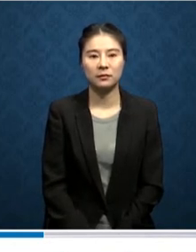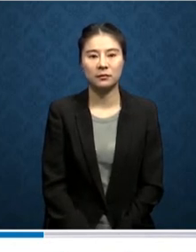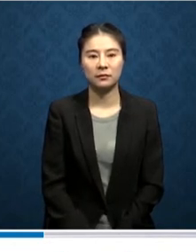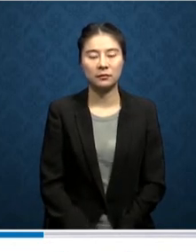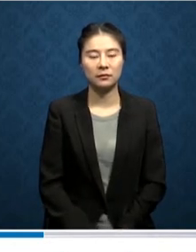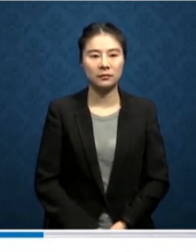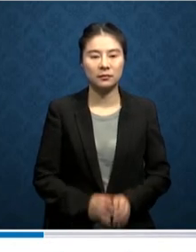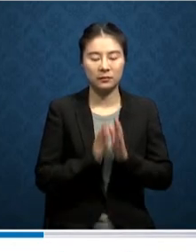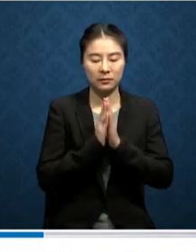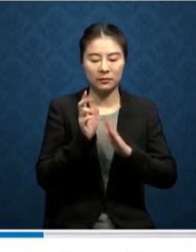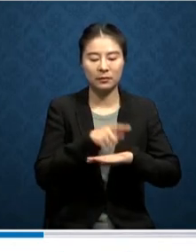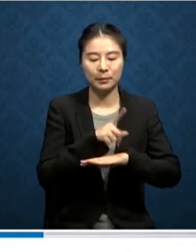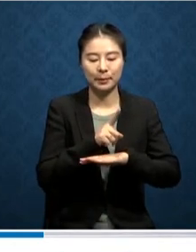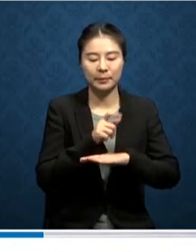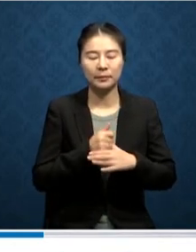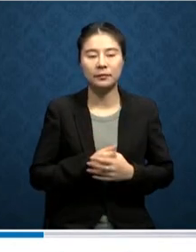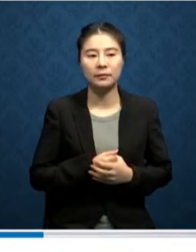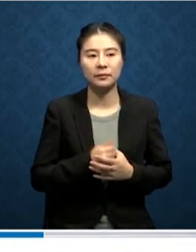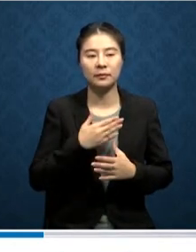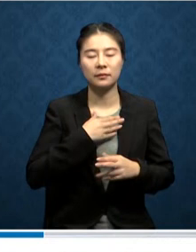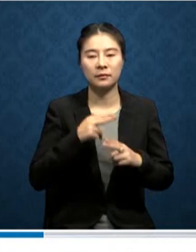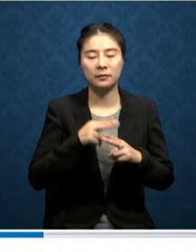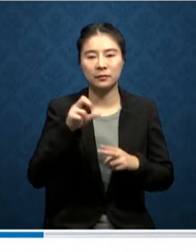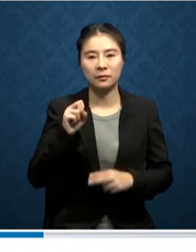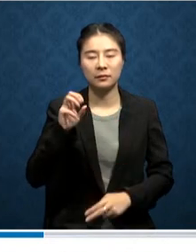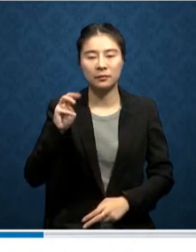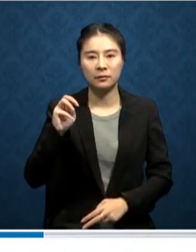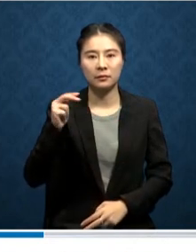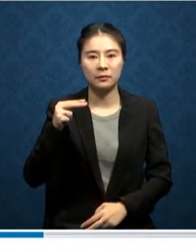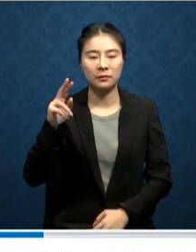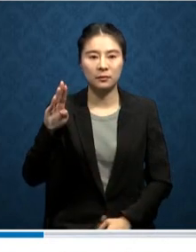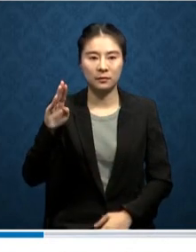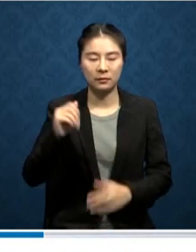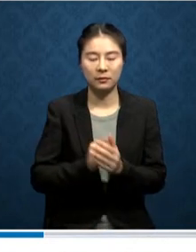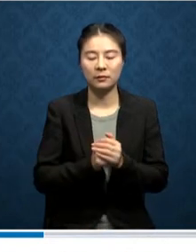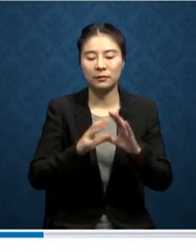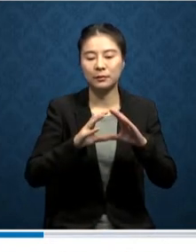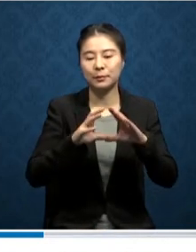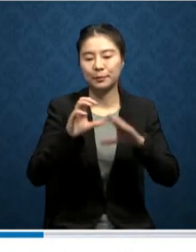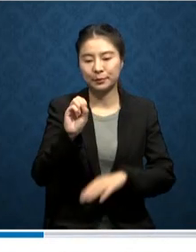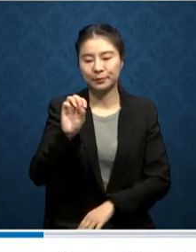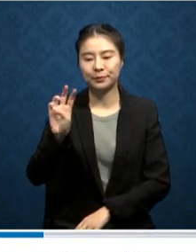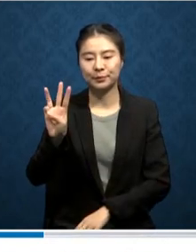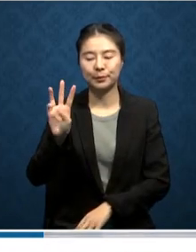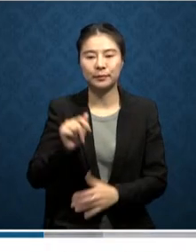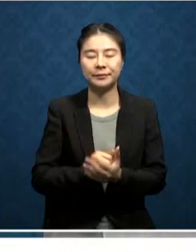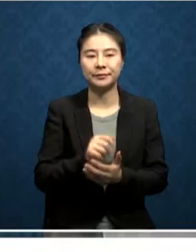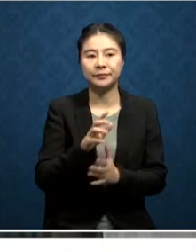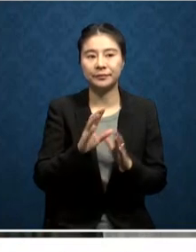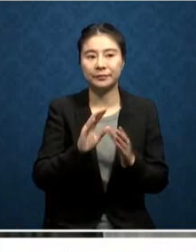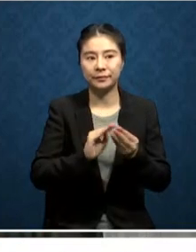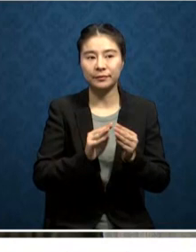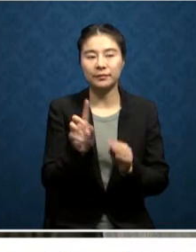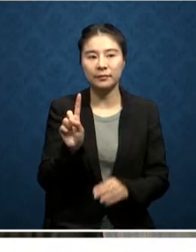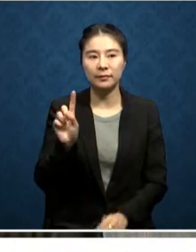กราบเรียนท่านประธานเคารพผมสมทบธีรพันธ์สมาชิกวุฒิสภาหมายเลข151จาก